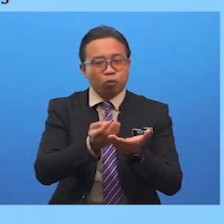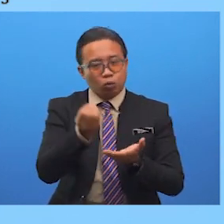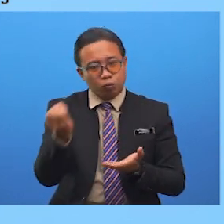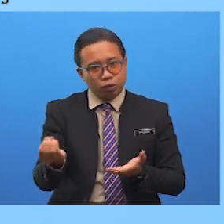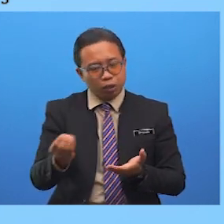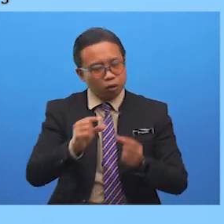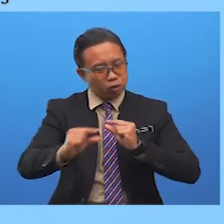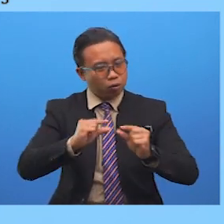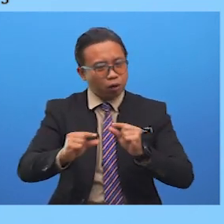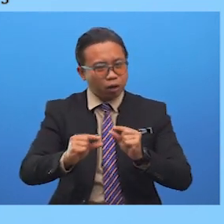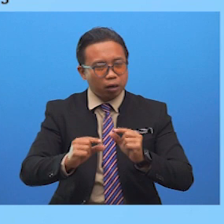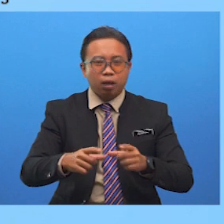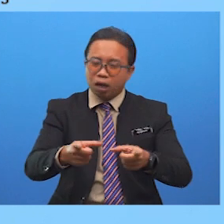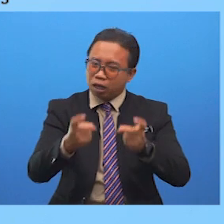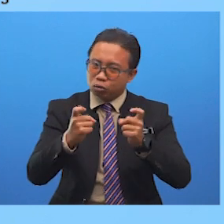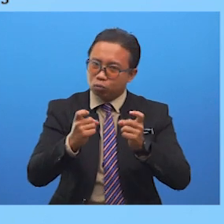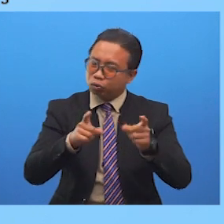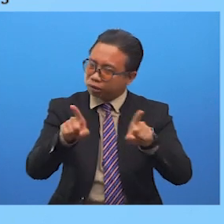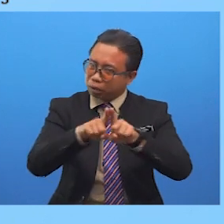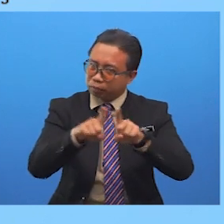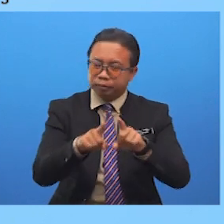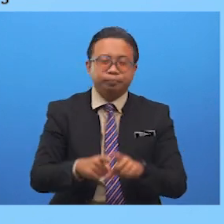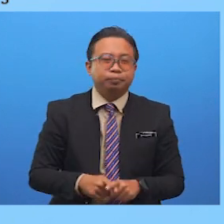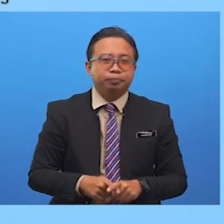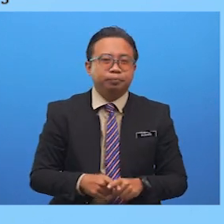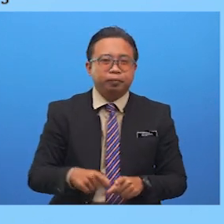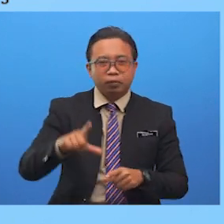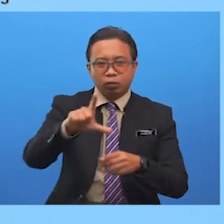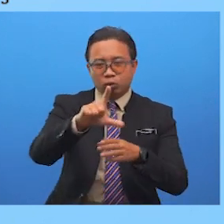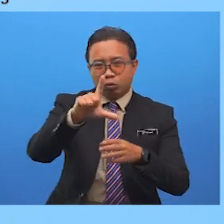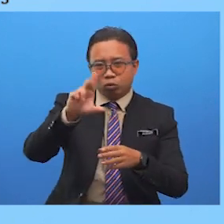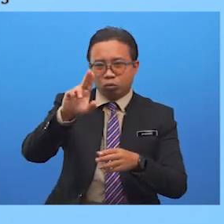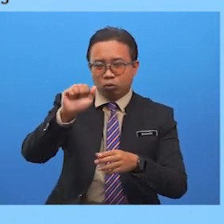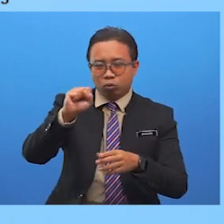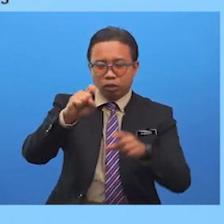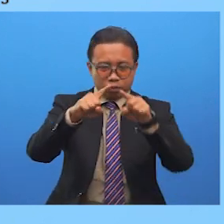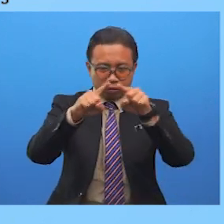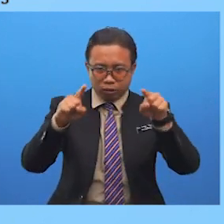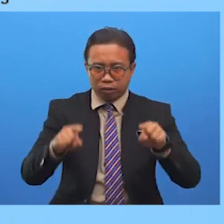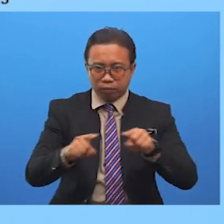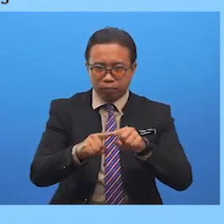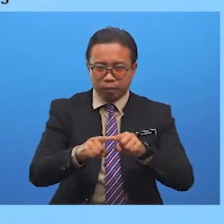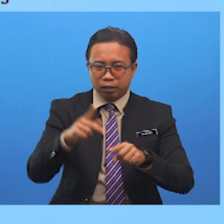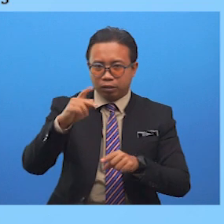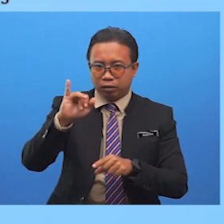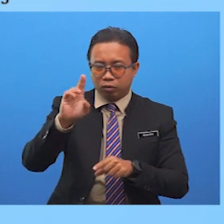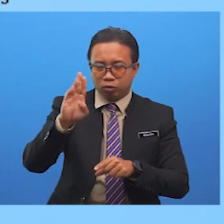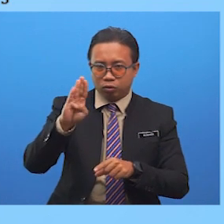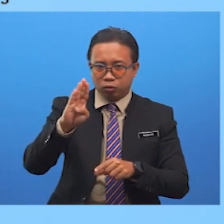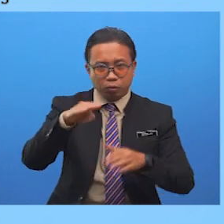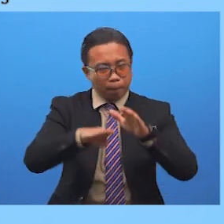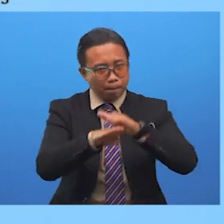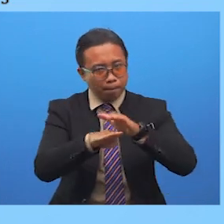dikatakan bergerak dengan laju seragam luas bagi segiempat hiu yaitu luas di bawah